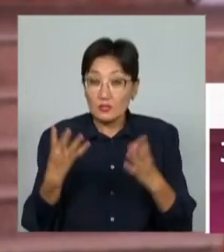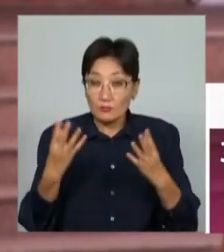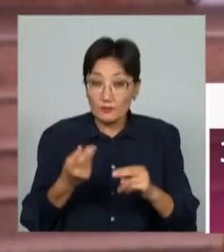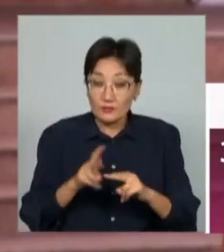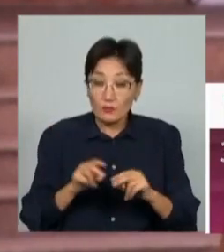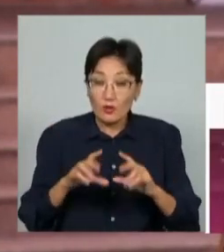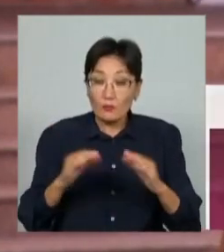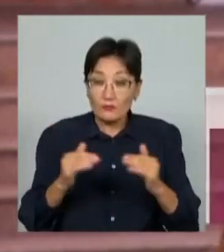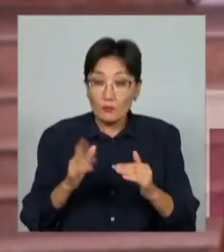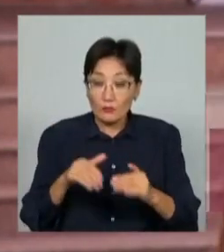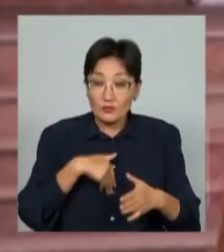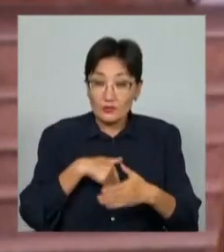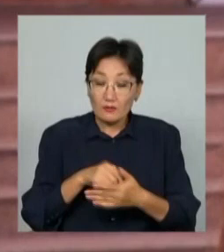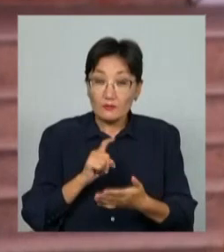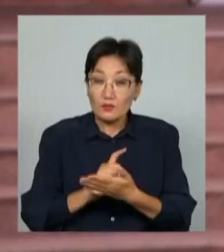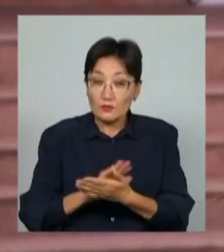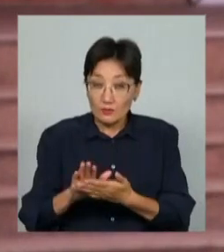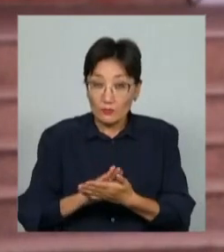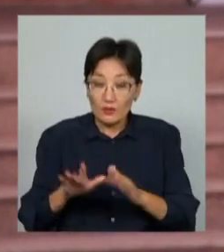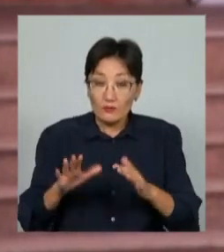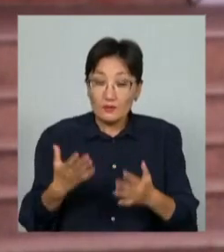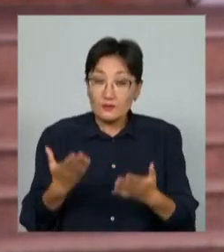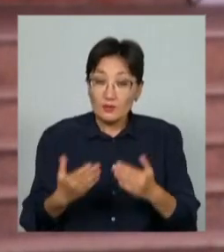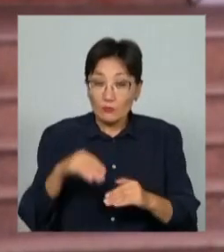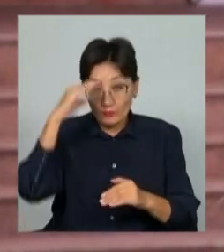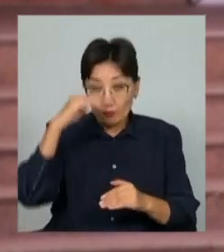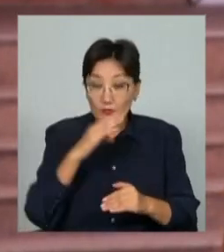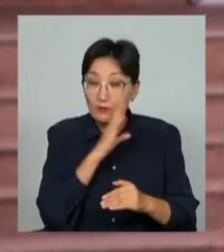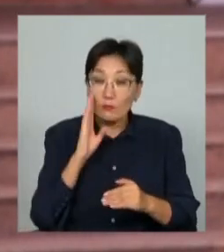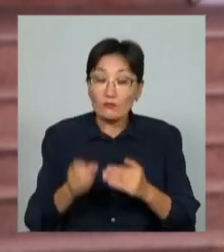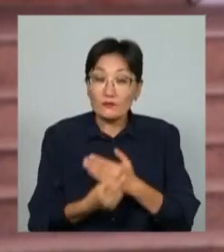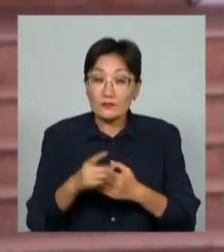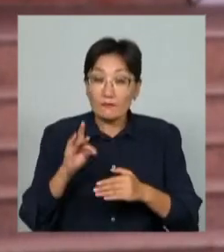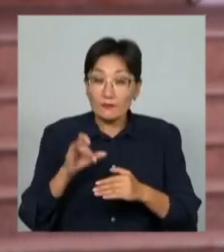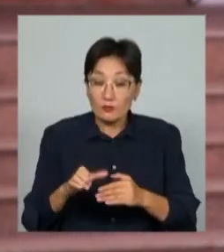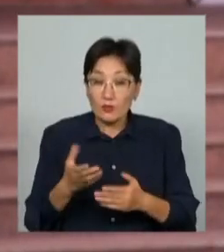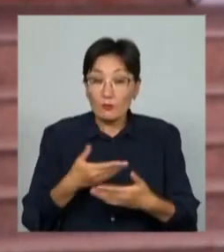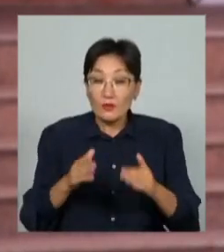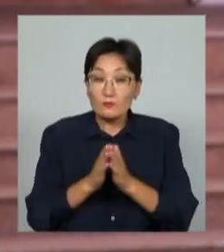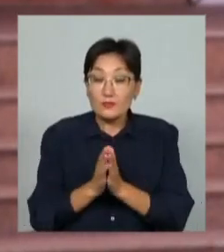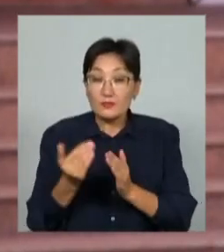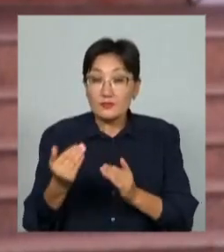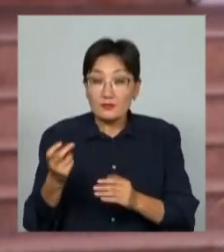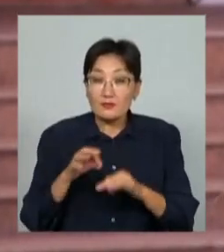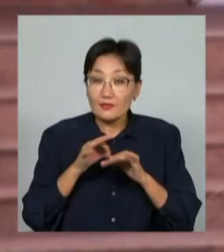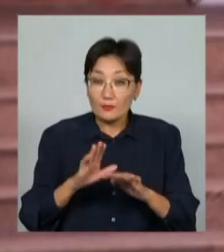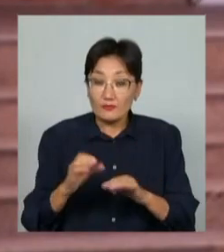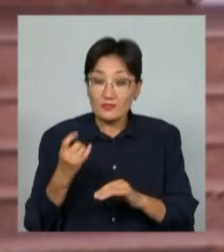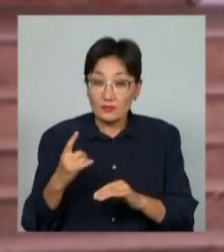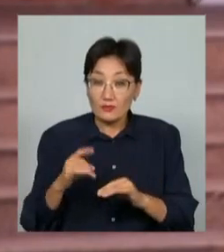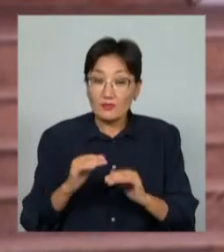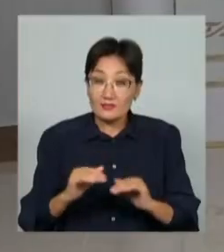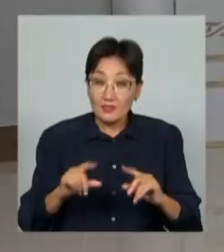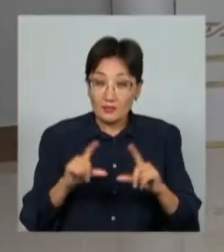время здание будет активно обеззараживаться. В случае, если у родителей будет выявлен вирус, то мы попросим их не приводить ребенка в